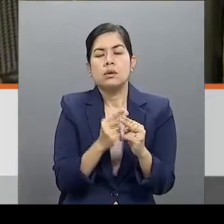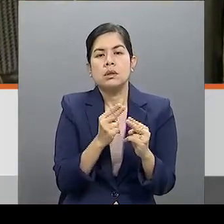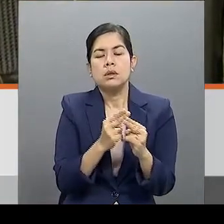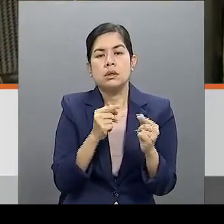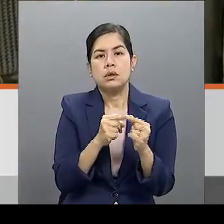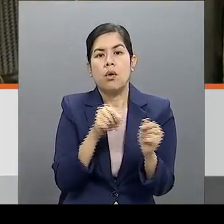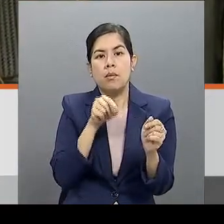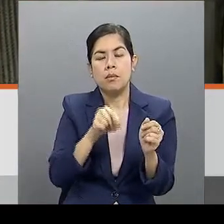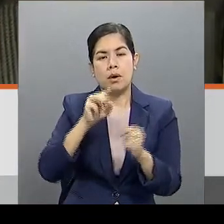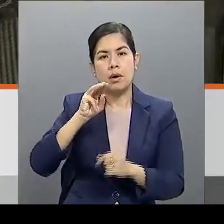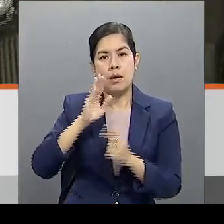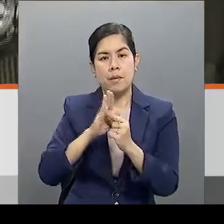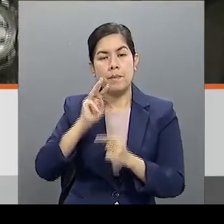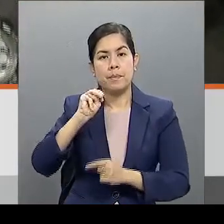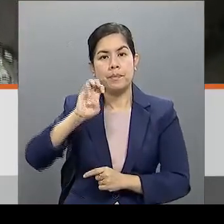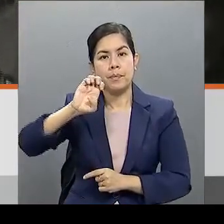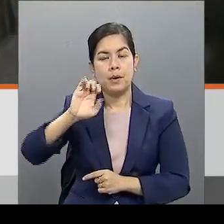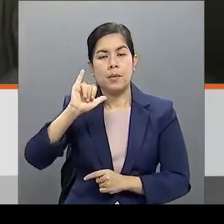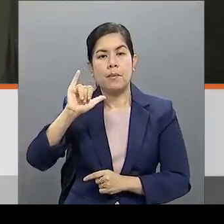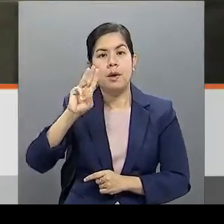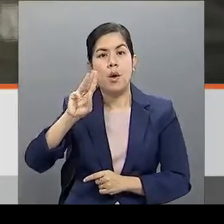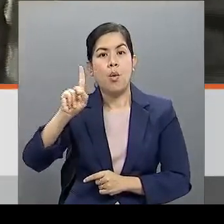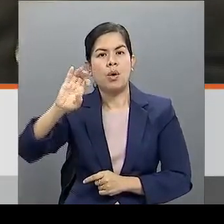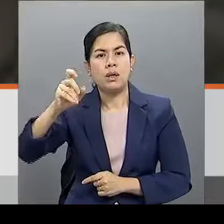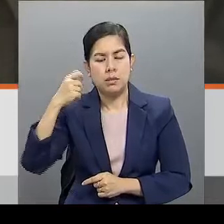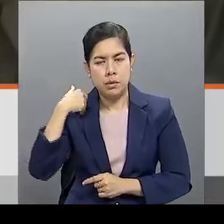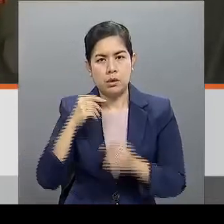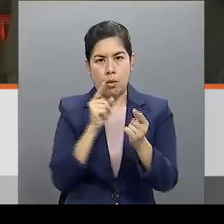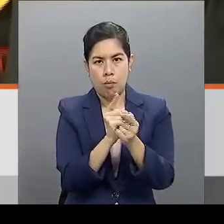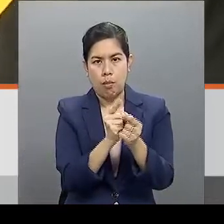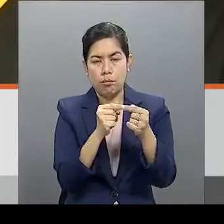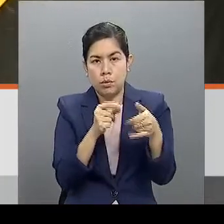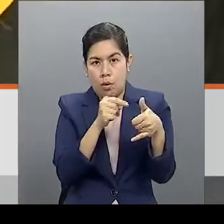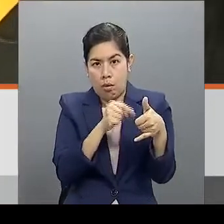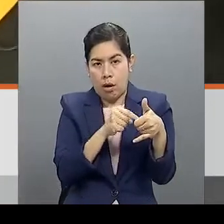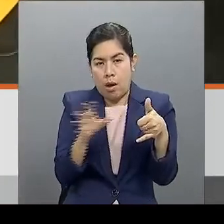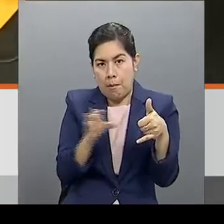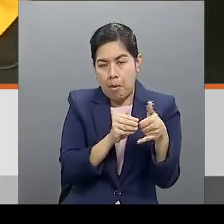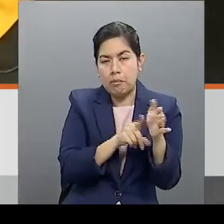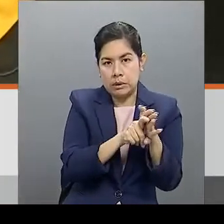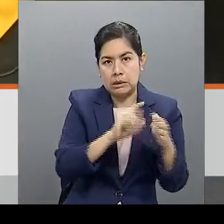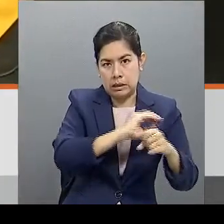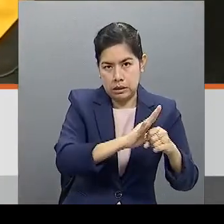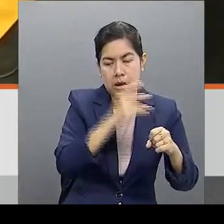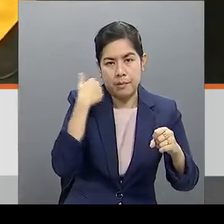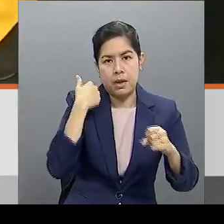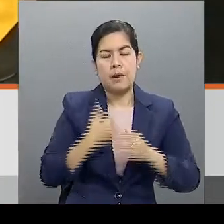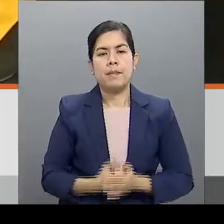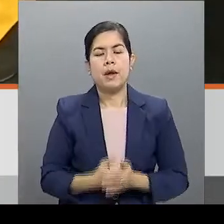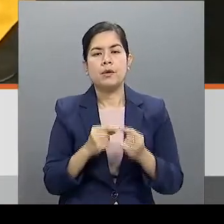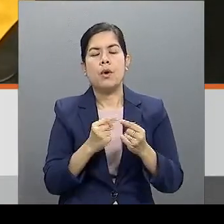ช่วยกันสังเกตของชาวบ้านในพื้นที่หากพบคนแปลกหน้าควบคู่กับการเดินลาดตระเวนนะครับซึ่งสามารถช่วยป้องกันได้เป็นอย่างดี